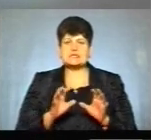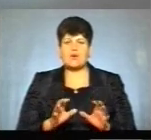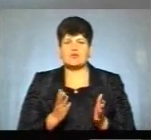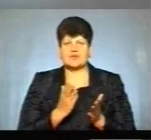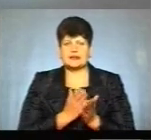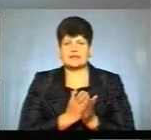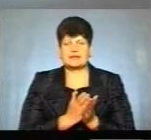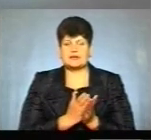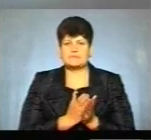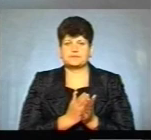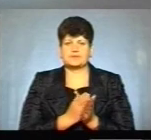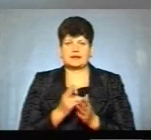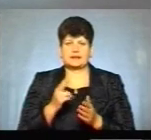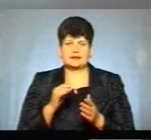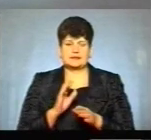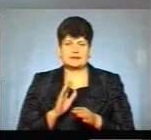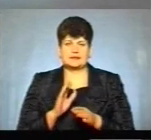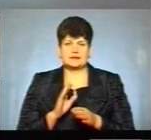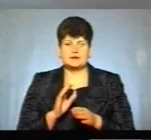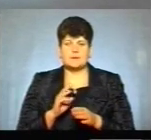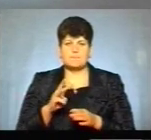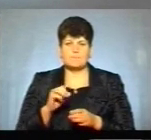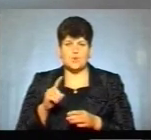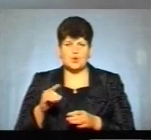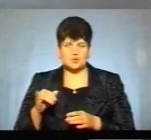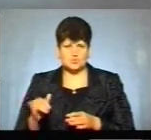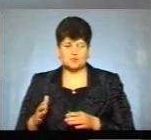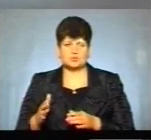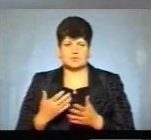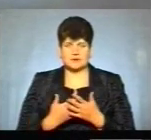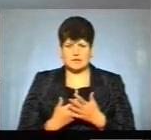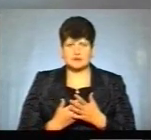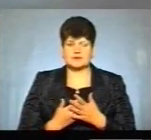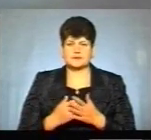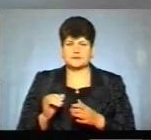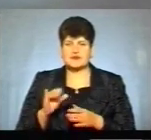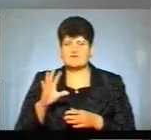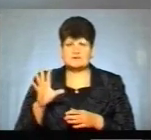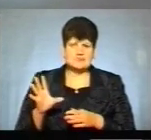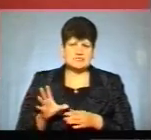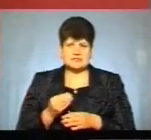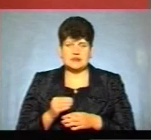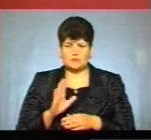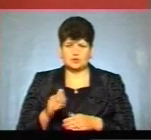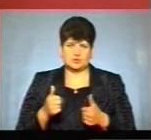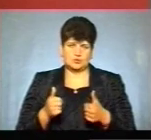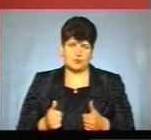є, даних настанов МОЗу, і думаю, все буде